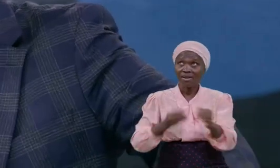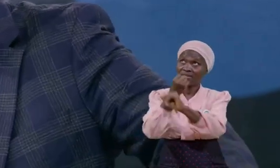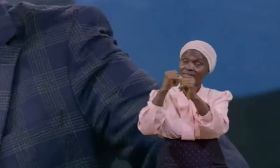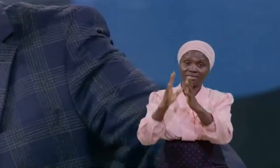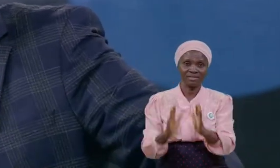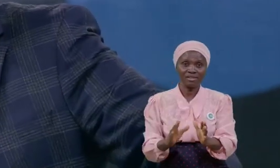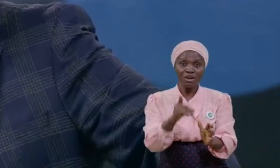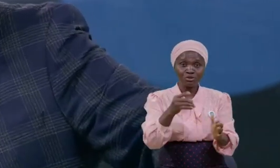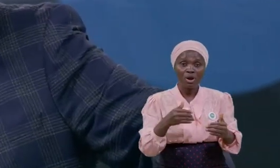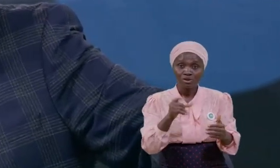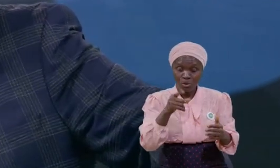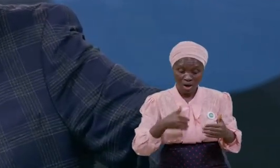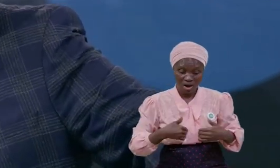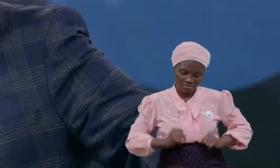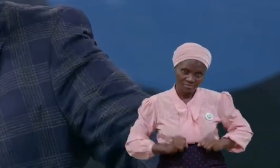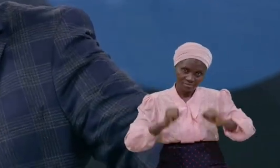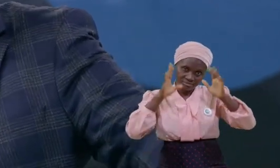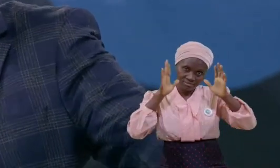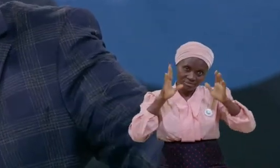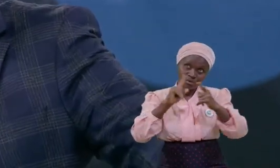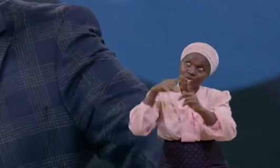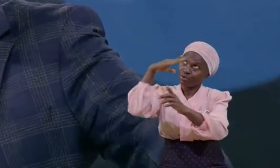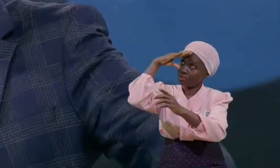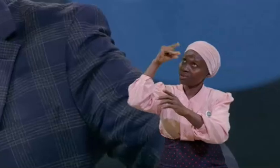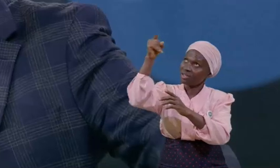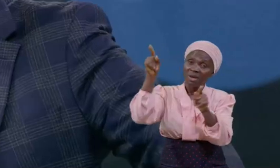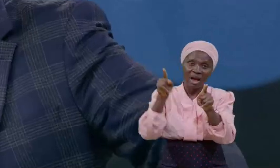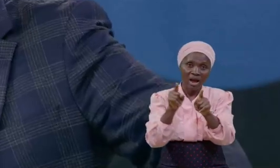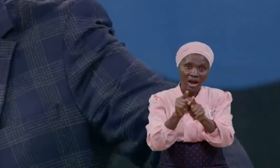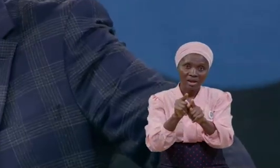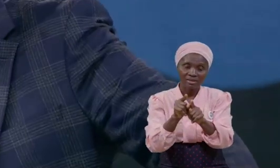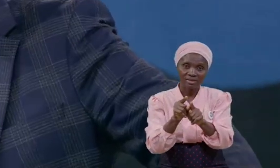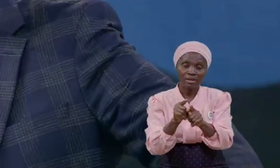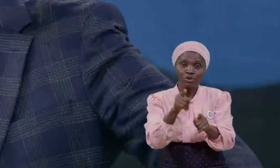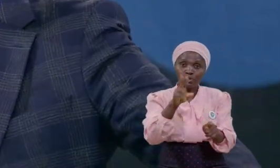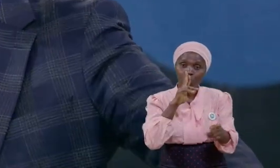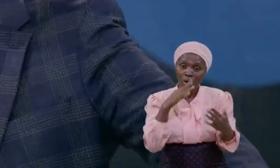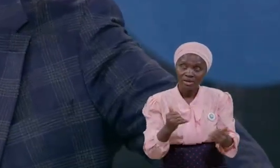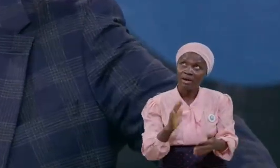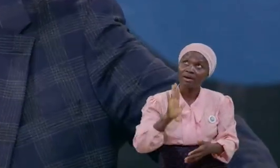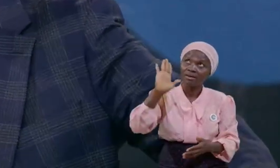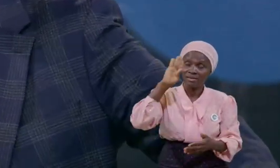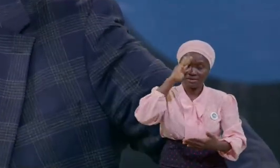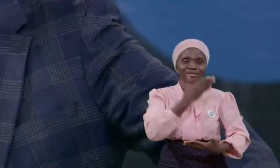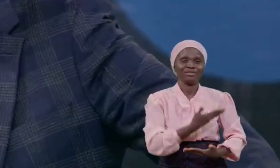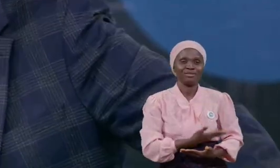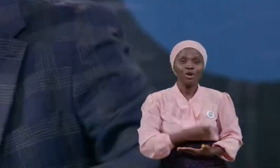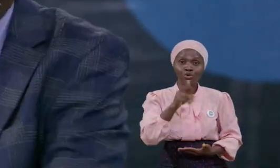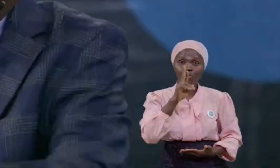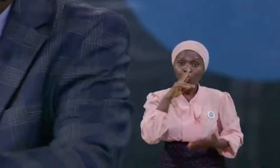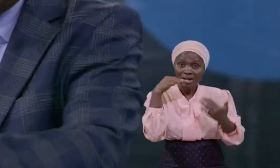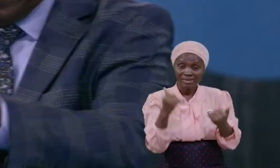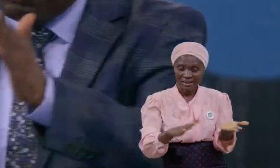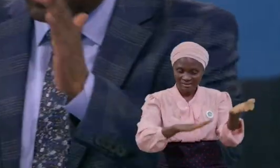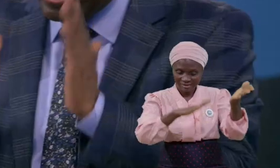tu t'es dévoué à lui comme un fils. Tu es mort au péché. Tu renonces au